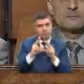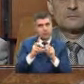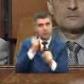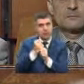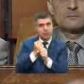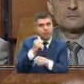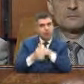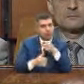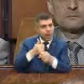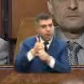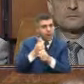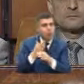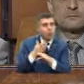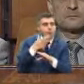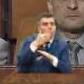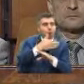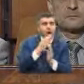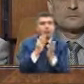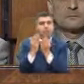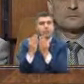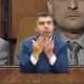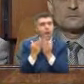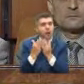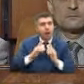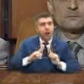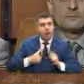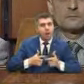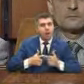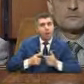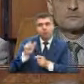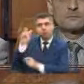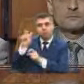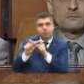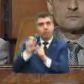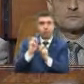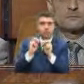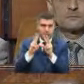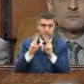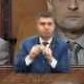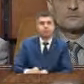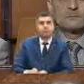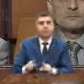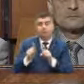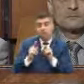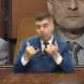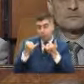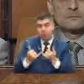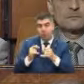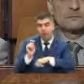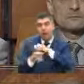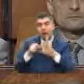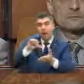يكون دخول دراسي متميز. إلا أنه السيد الوزير، العالم القروي اليوم مازال